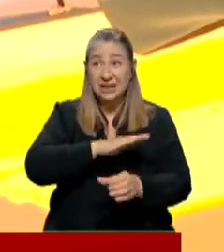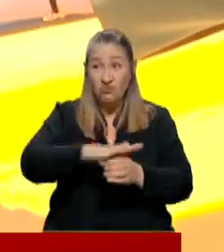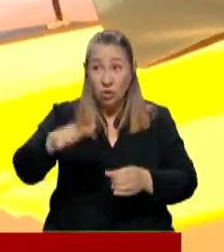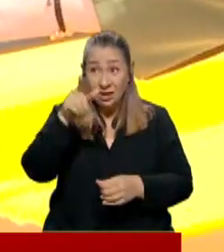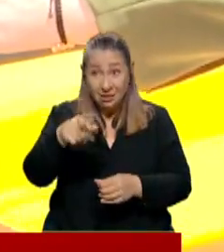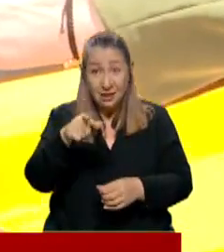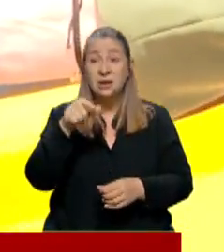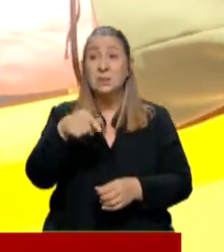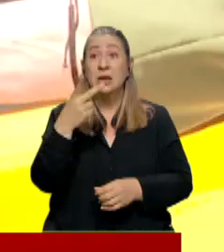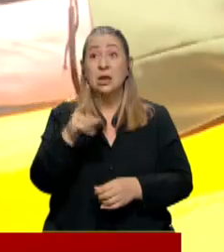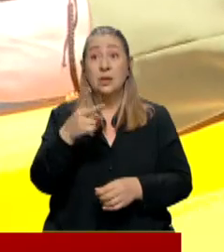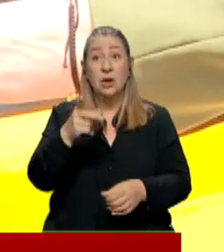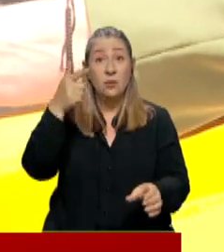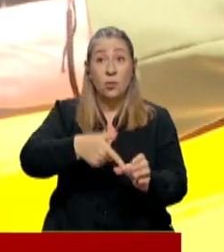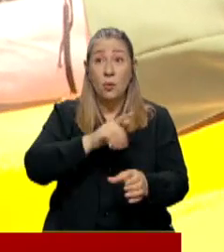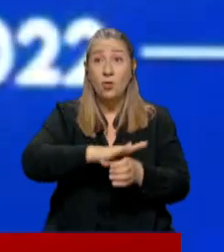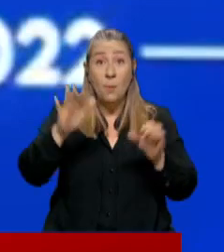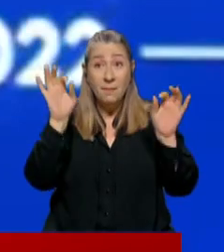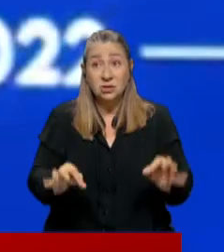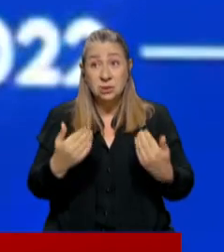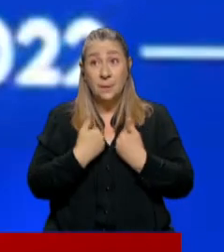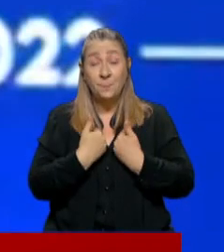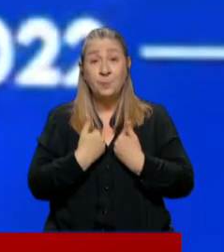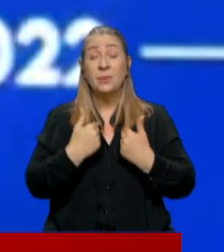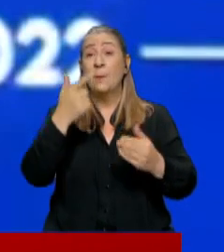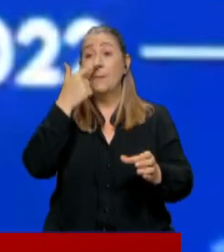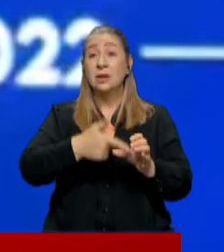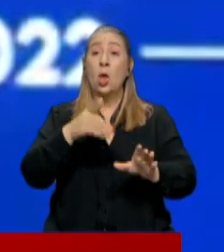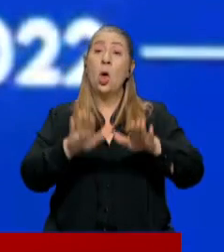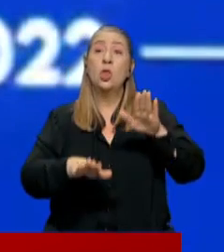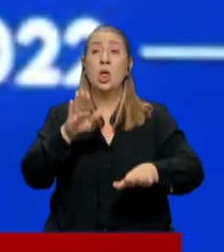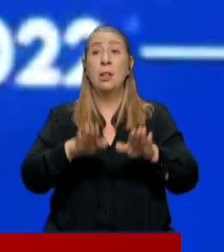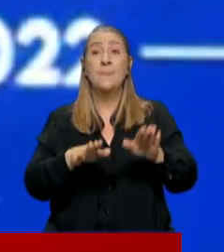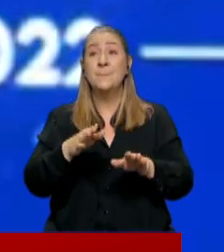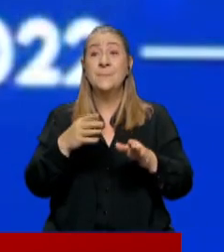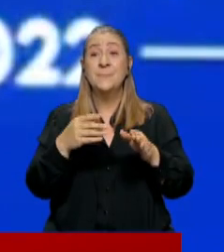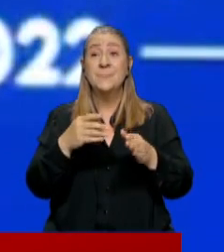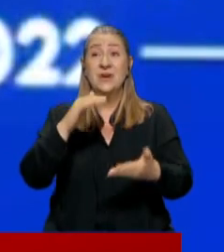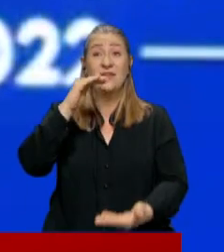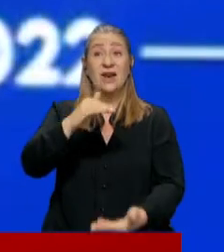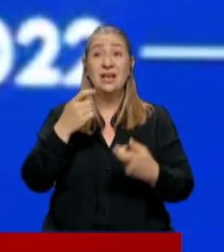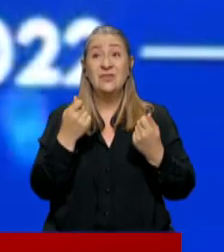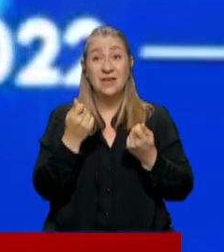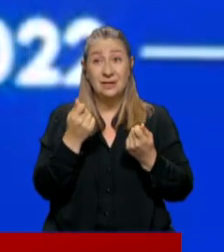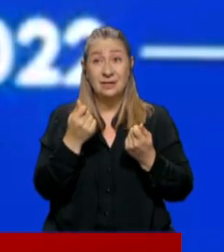depoyu 2000 liraya doldurmaya başladık. Brent petrolün ortalama vari